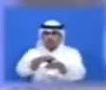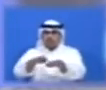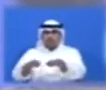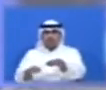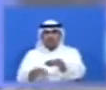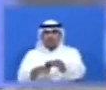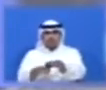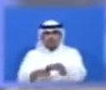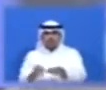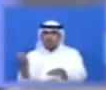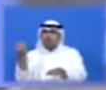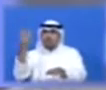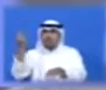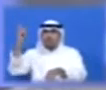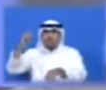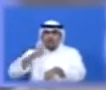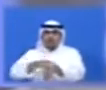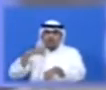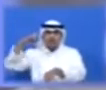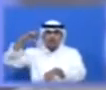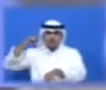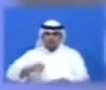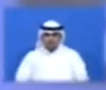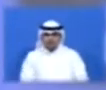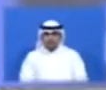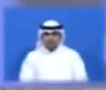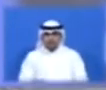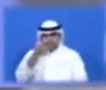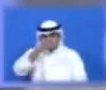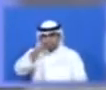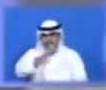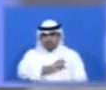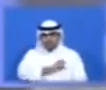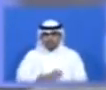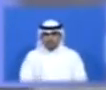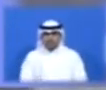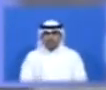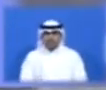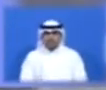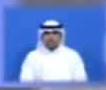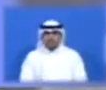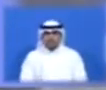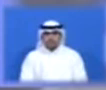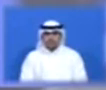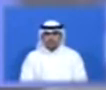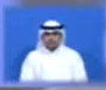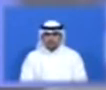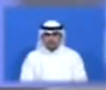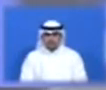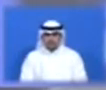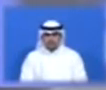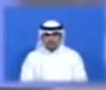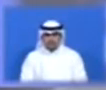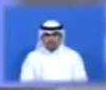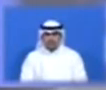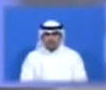جثمانها الثراء الساعة 9 من صباح يوم غد. انتقلت إلى رحمة الله تعالى غنيمة ماجد عوض أرملة